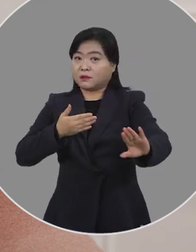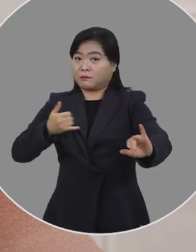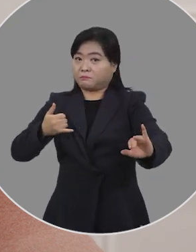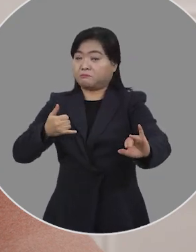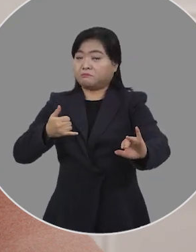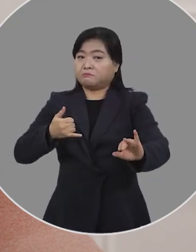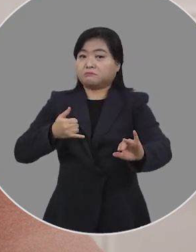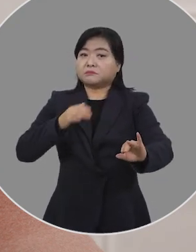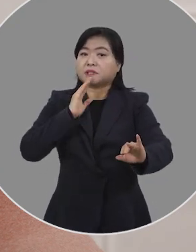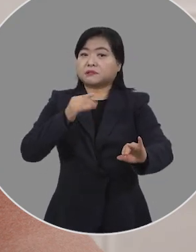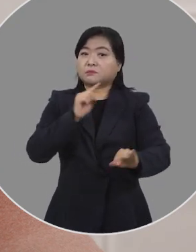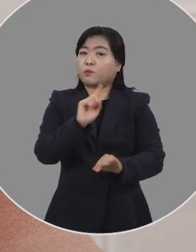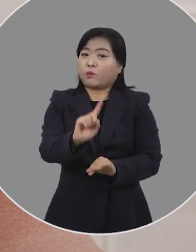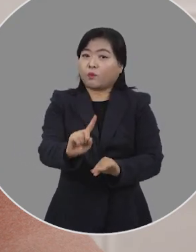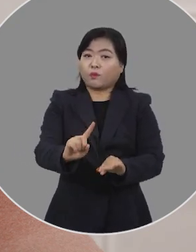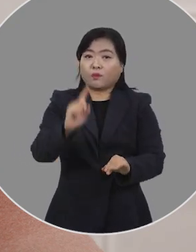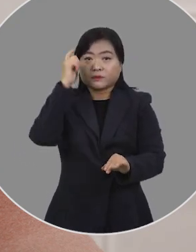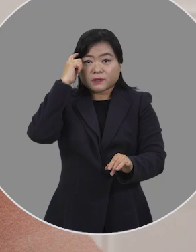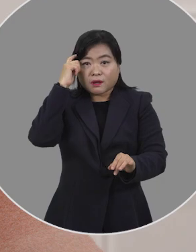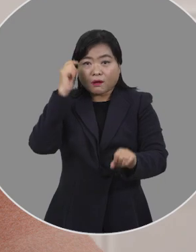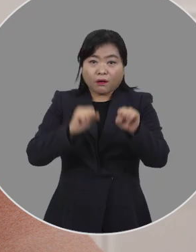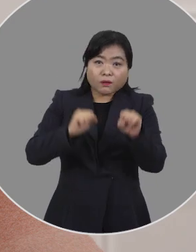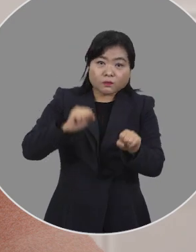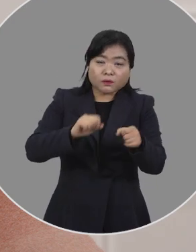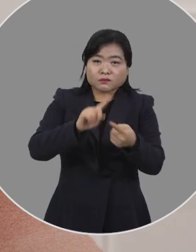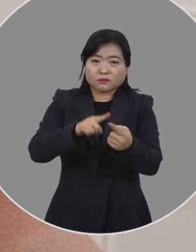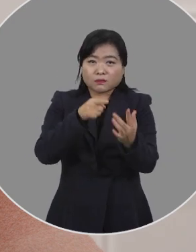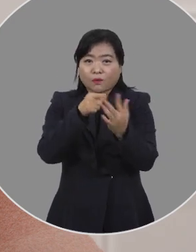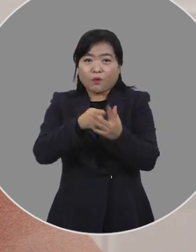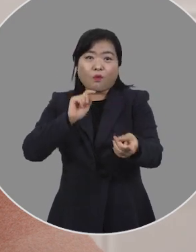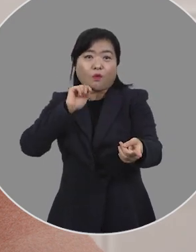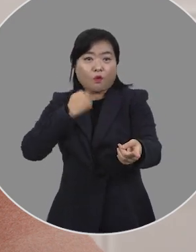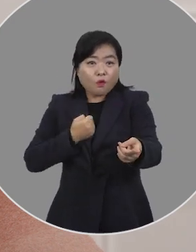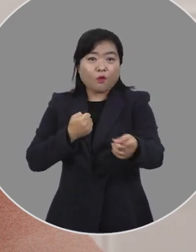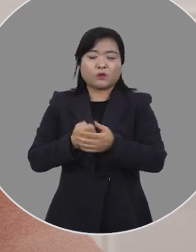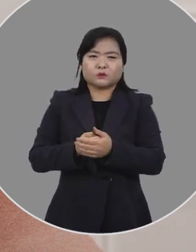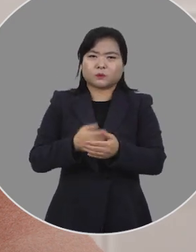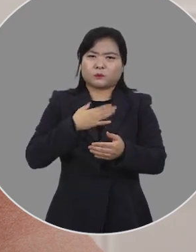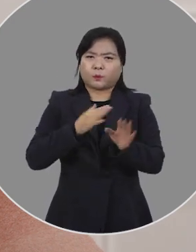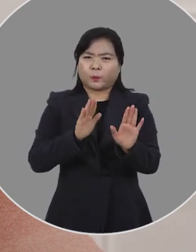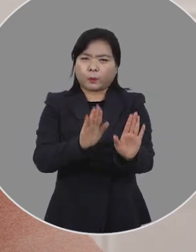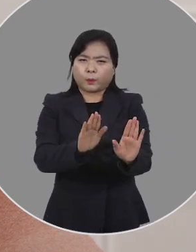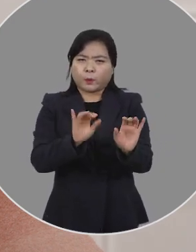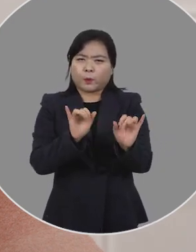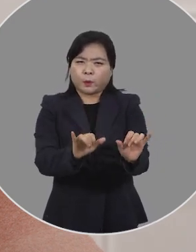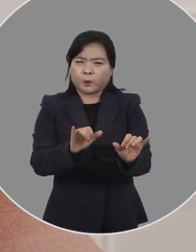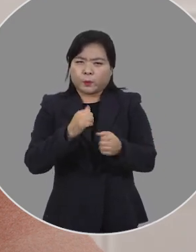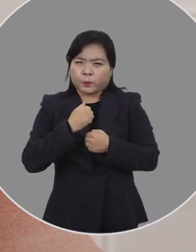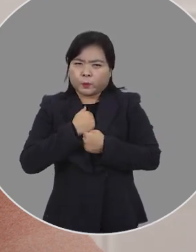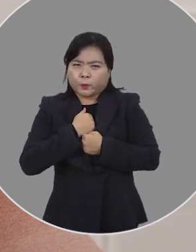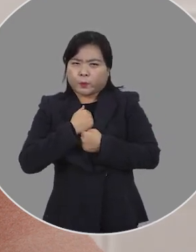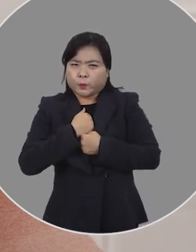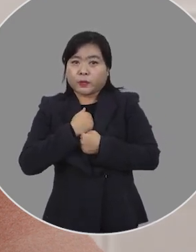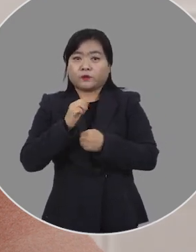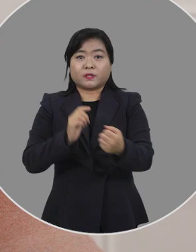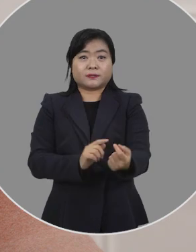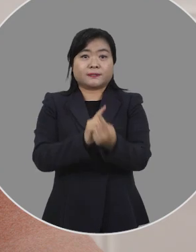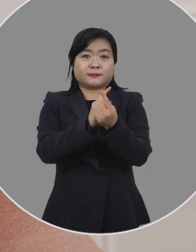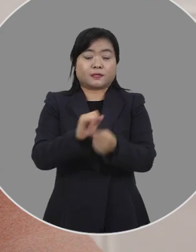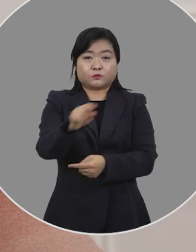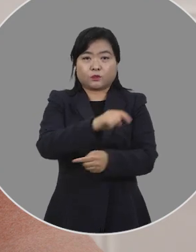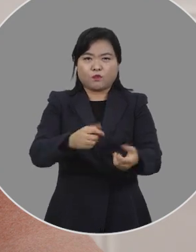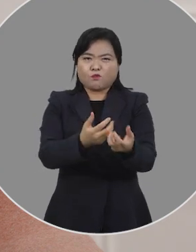다른 존재들은 사실은 어떻게 생각하는지 행동하는지 알기도 어려울 뿐만 아니라 이제 조심해야 되는 이제 그런